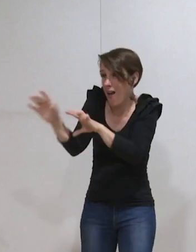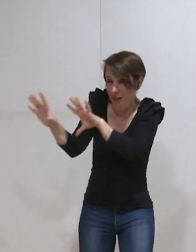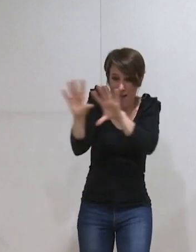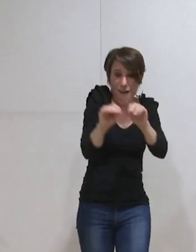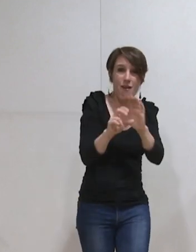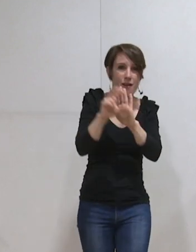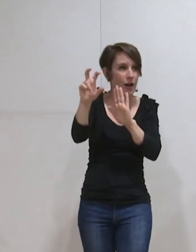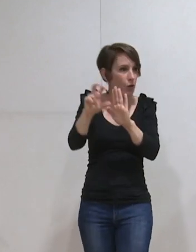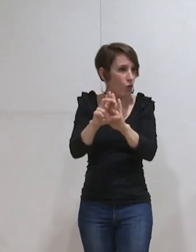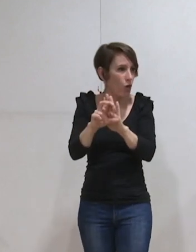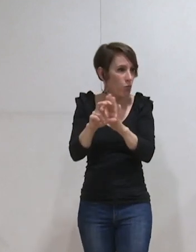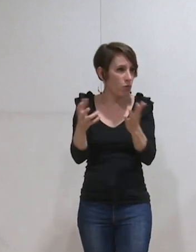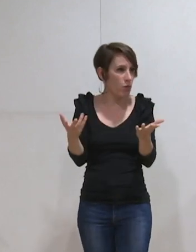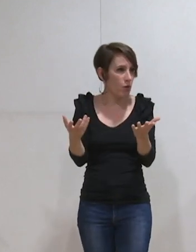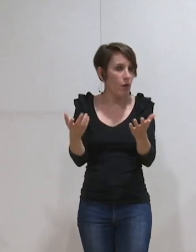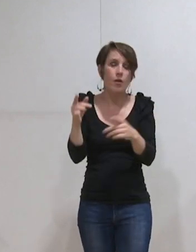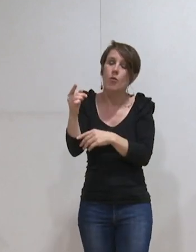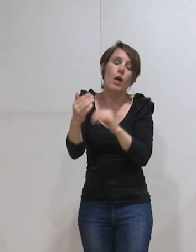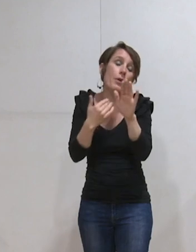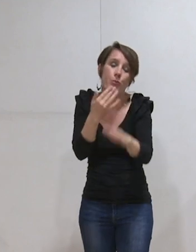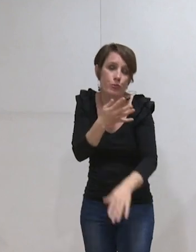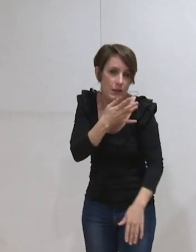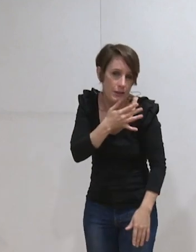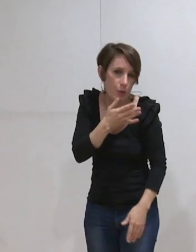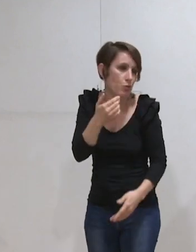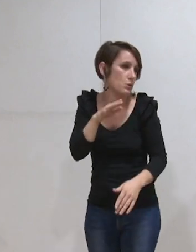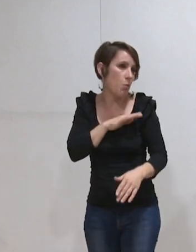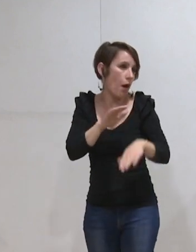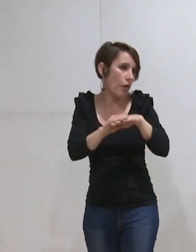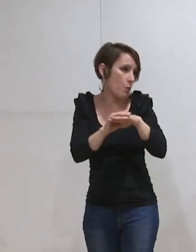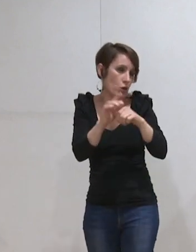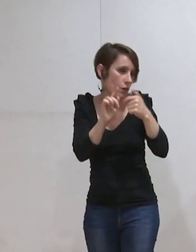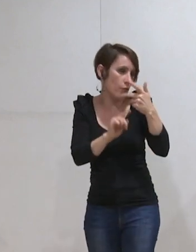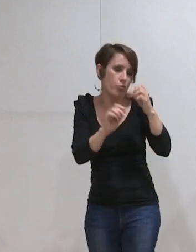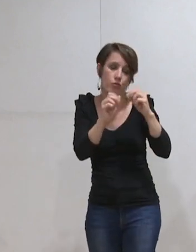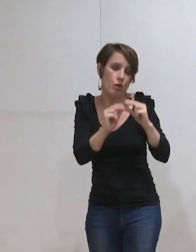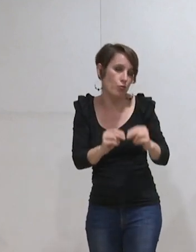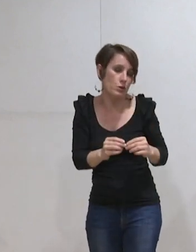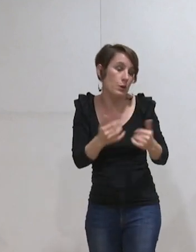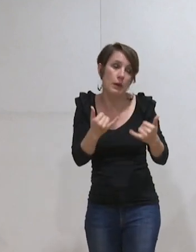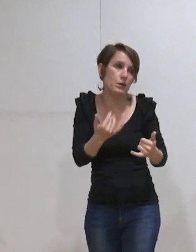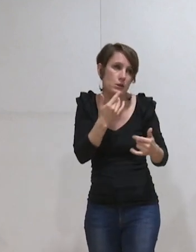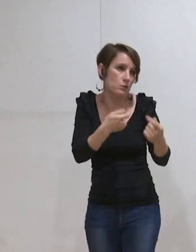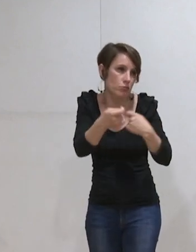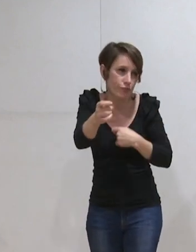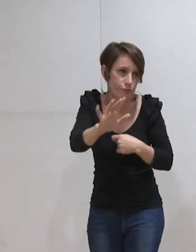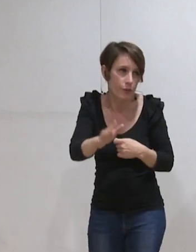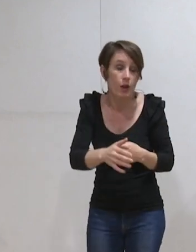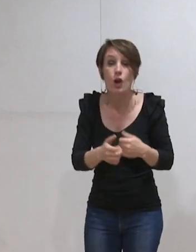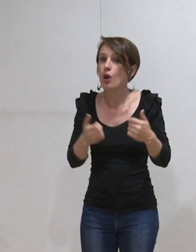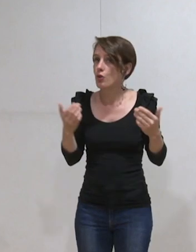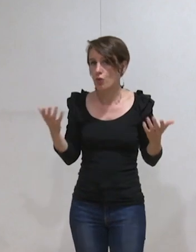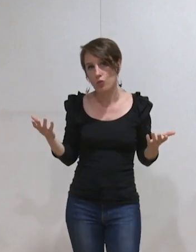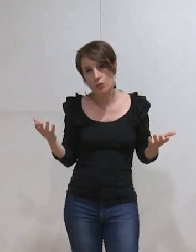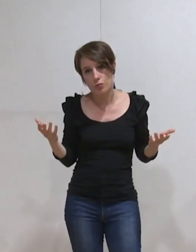ont fait une demande ça n'a pas été possible pour de multiples raisons que je pourrais difficilement évoqué ici donc voilà je pense